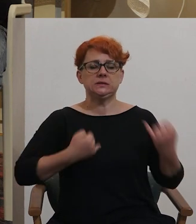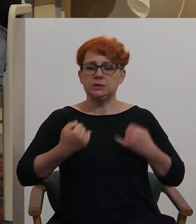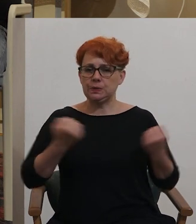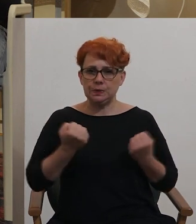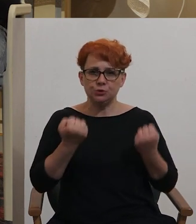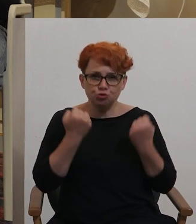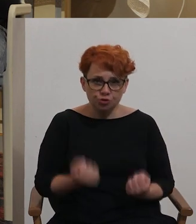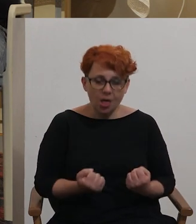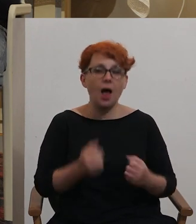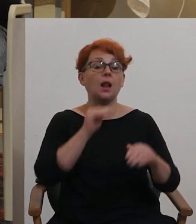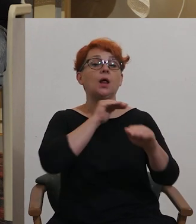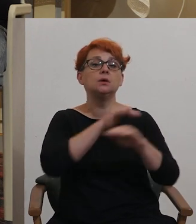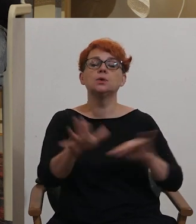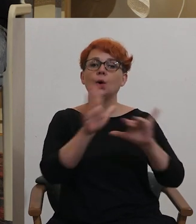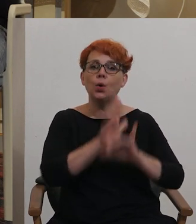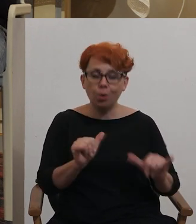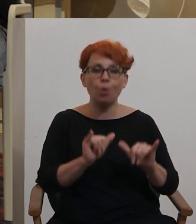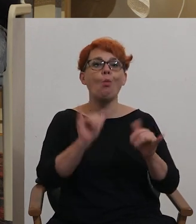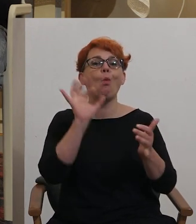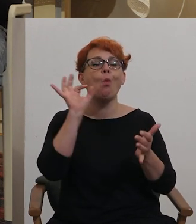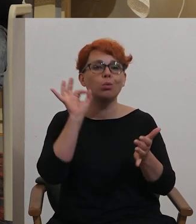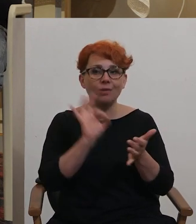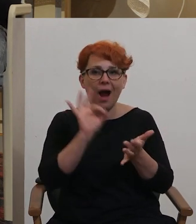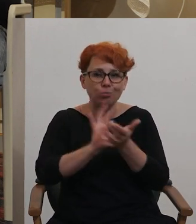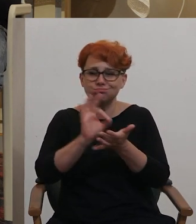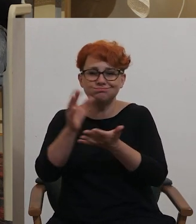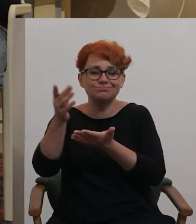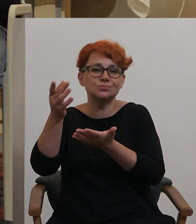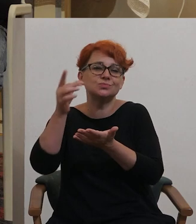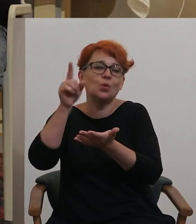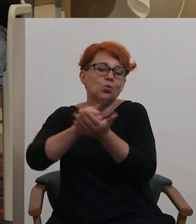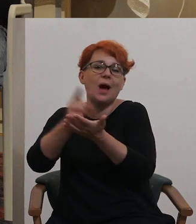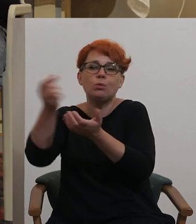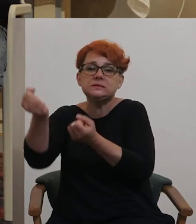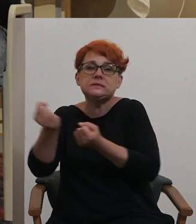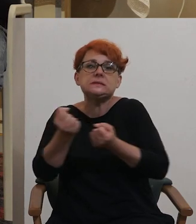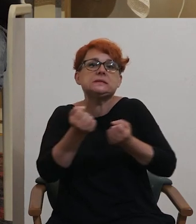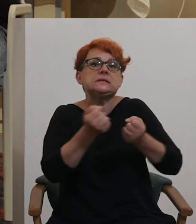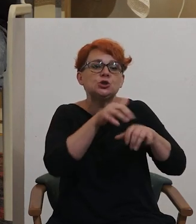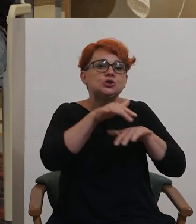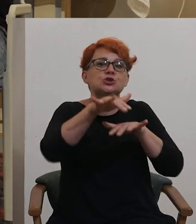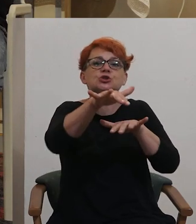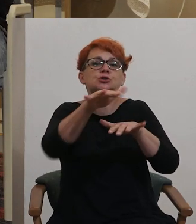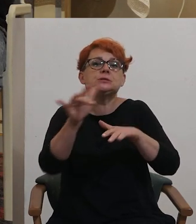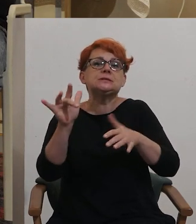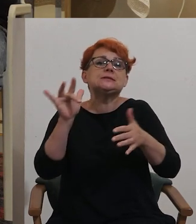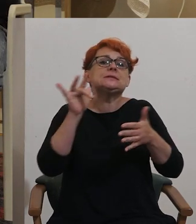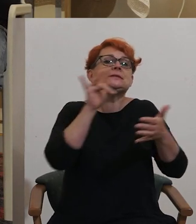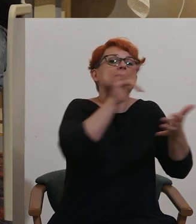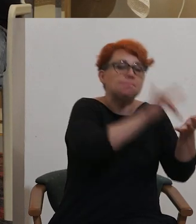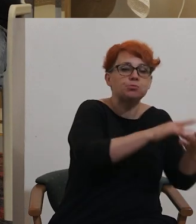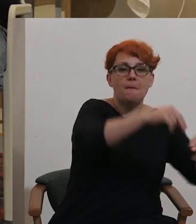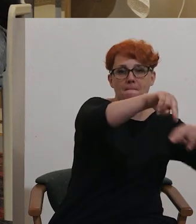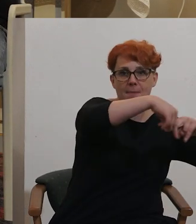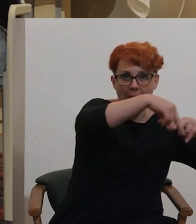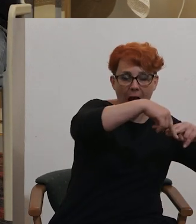Szczęśliwie udało się go przetransportować nieprzytomnego na drugą stronę Wisły, na Pragę i on się obudził w szpitalu wojskowym.